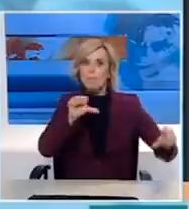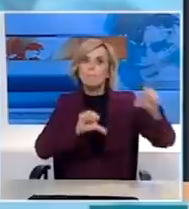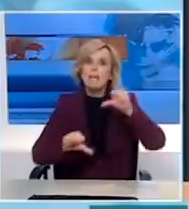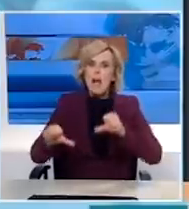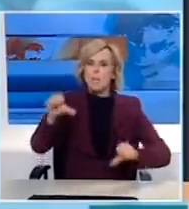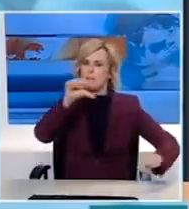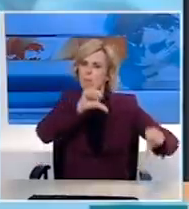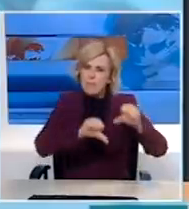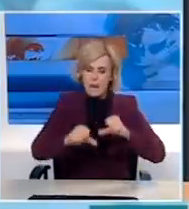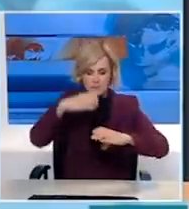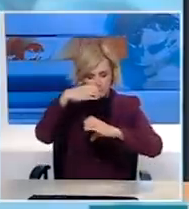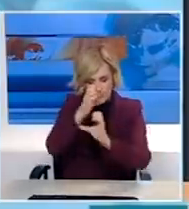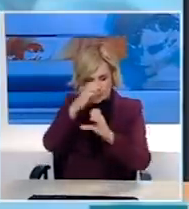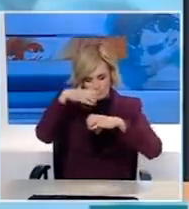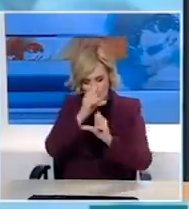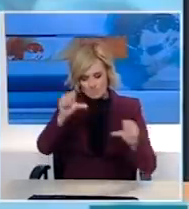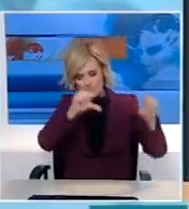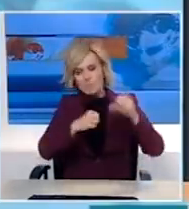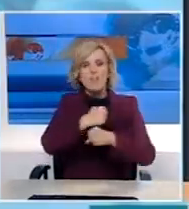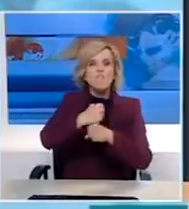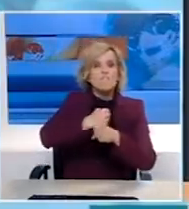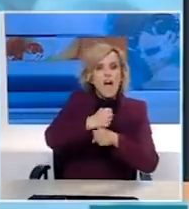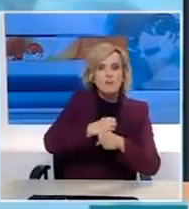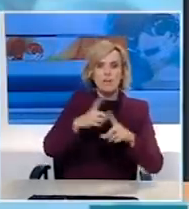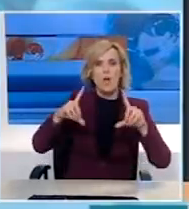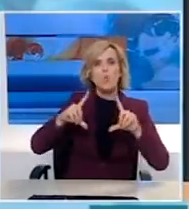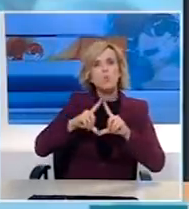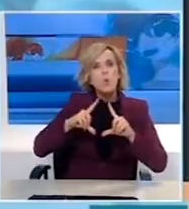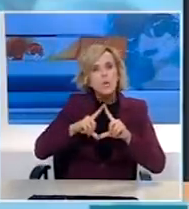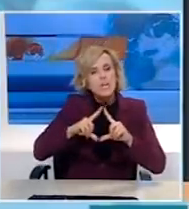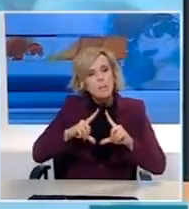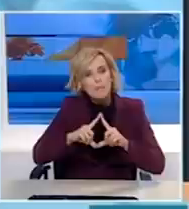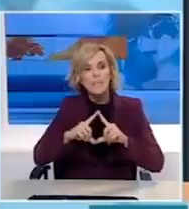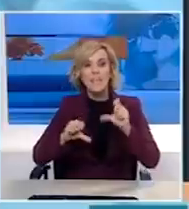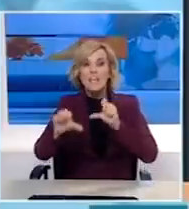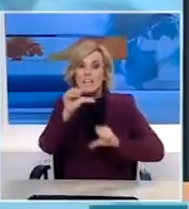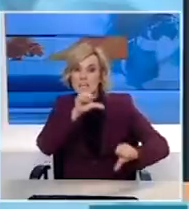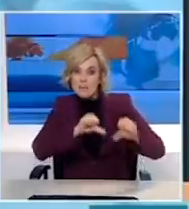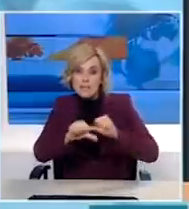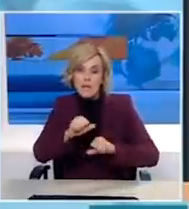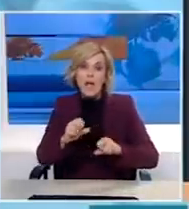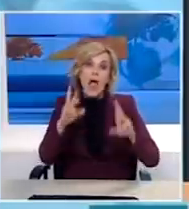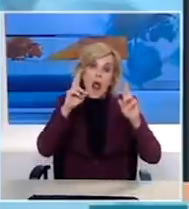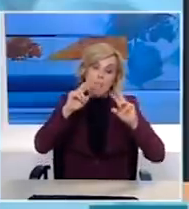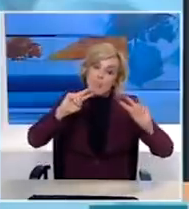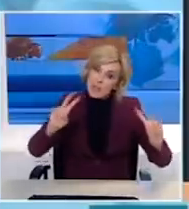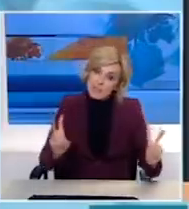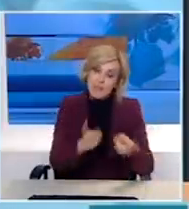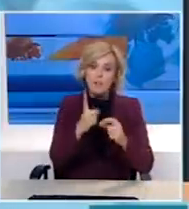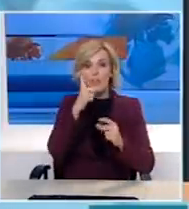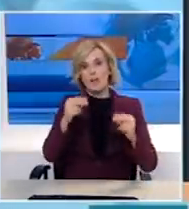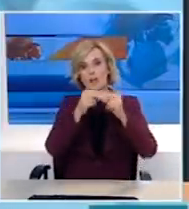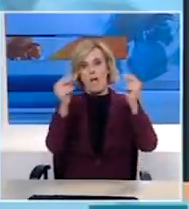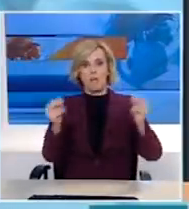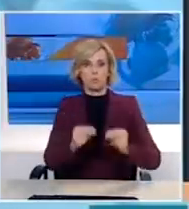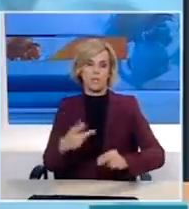μερικές χιλιάδες ανθρώπους για κάποια φάρμακα που μπορεί να βοηθήσουν ή όχι. Η καλύτερη χημειοπροφύλαξη θα είναι ένα αποτελεσματικό εμβόλιο. Αυτή τη στιγμή